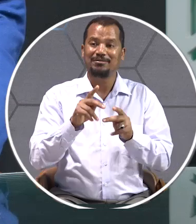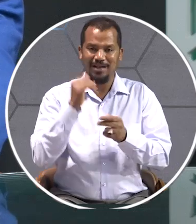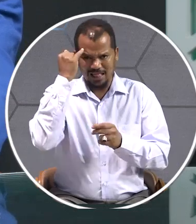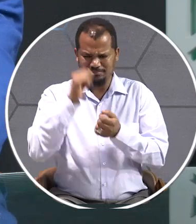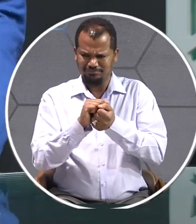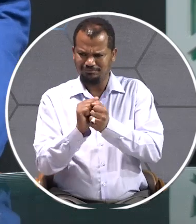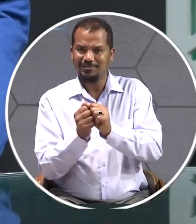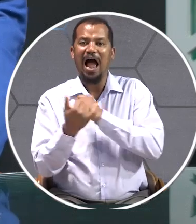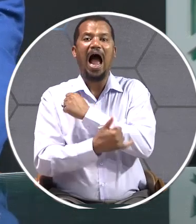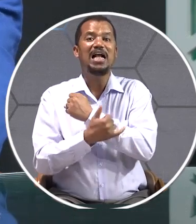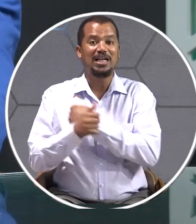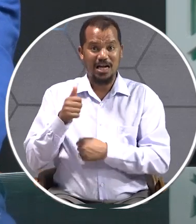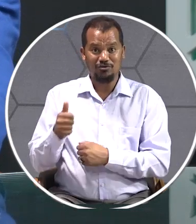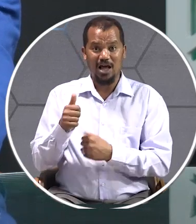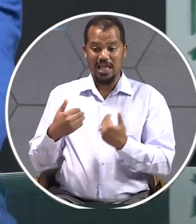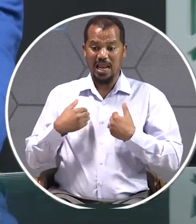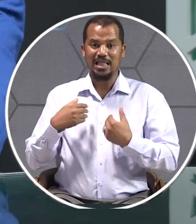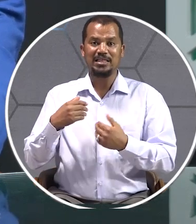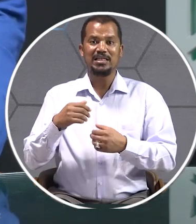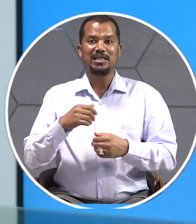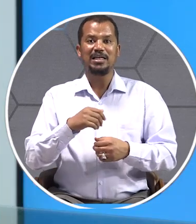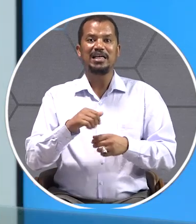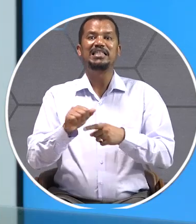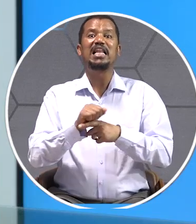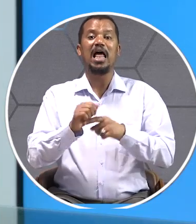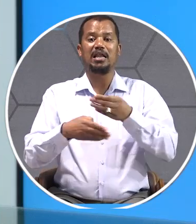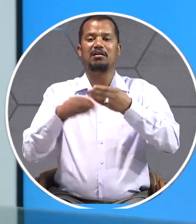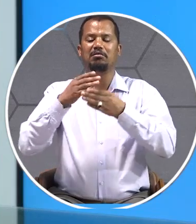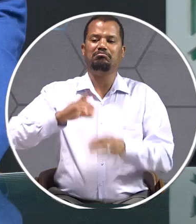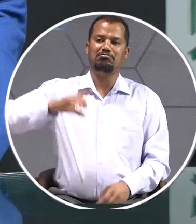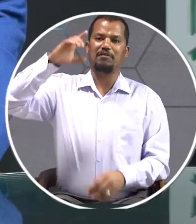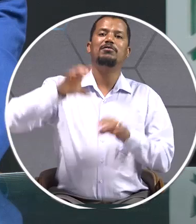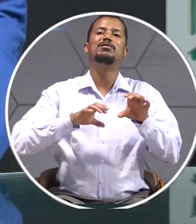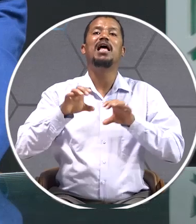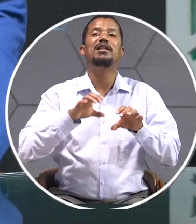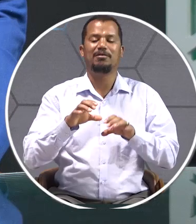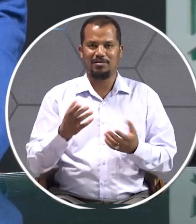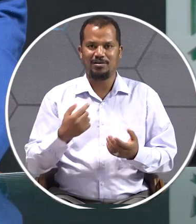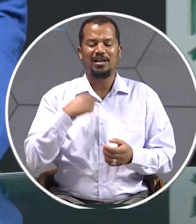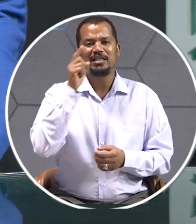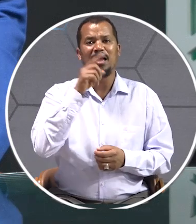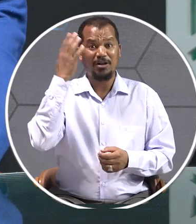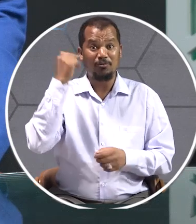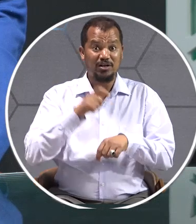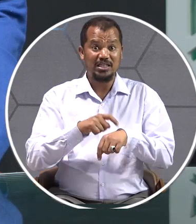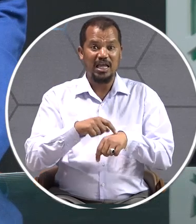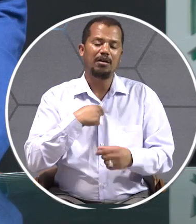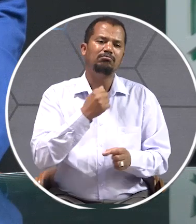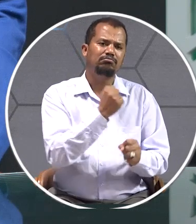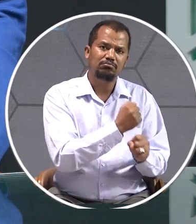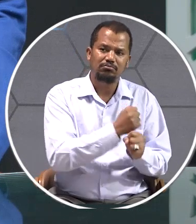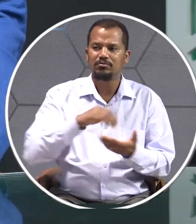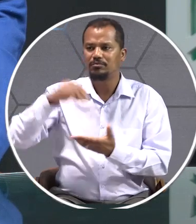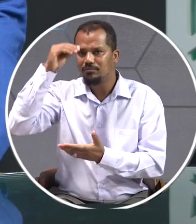ቁጥር አገርም ያላትን የስልጣኔ ደረጃ ከፍ የምታደርግበት አንደኛው መንገድ ነው። እዛ በነበርኩ ሰዓት እየሰራሁም ነው